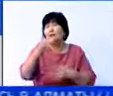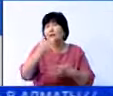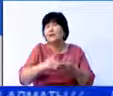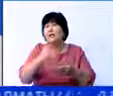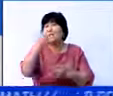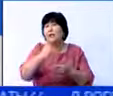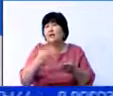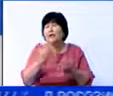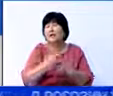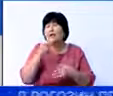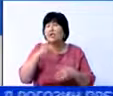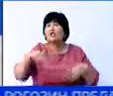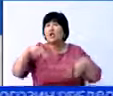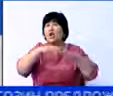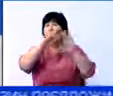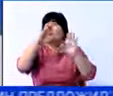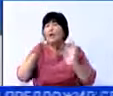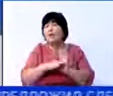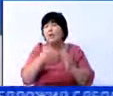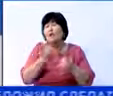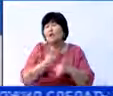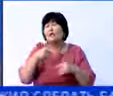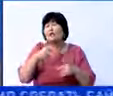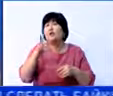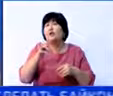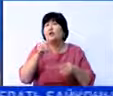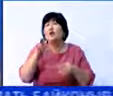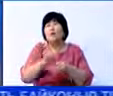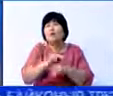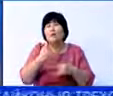Имеется более 1000 подстанций. 1152 отремонтировано, то есть 94%.